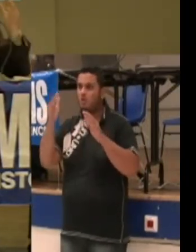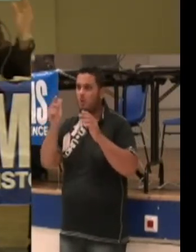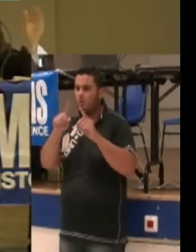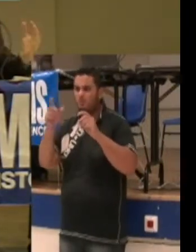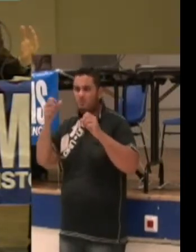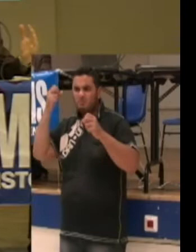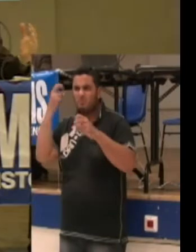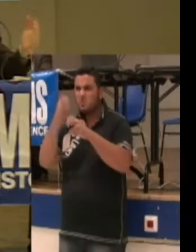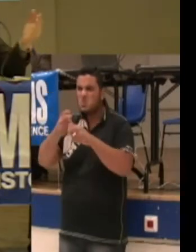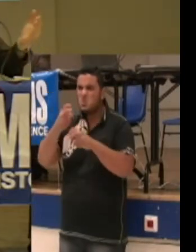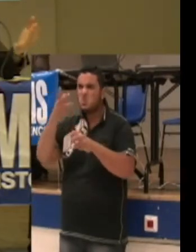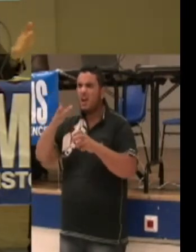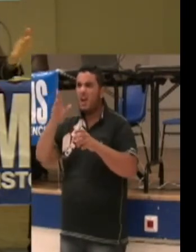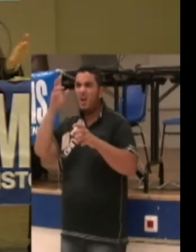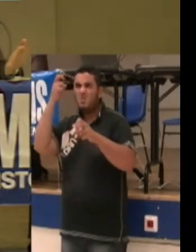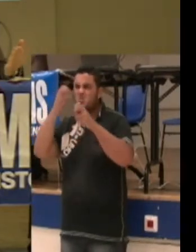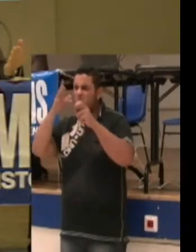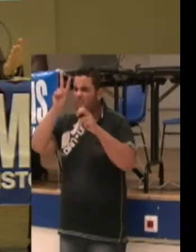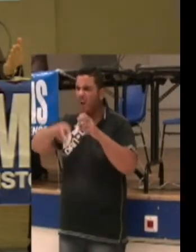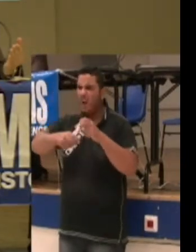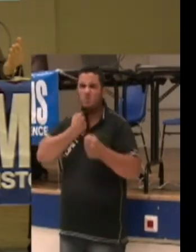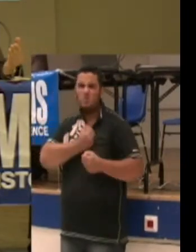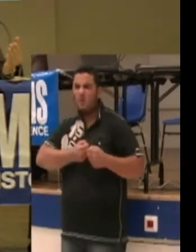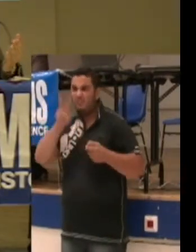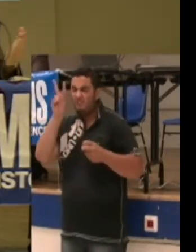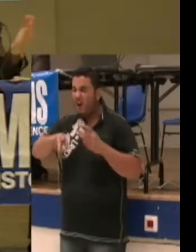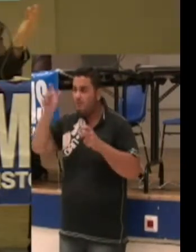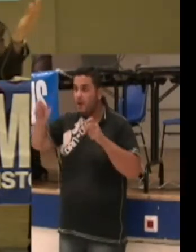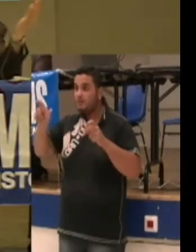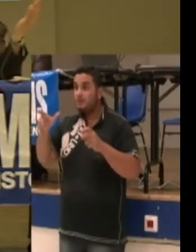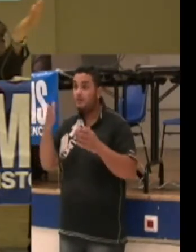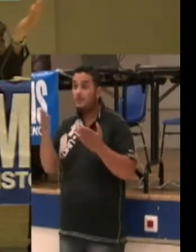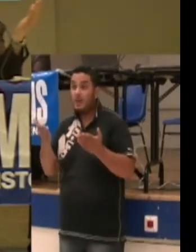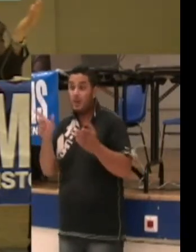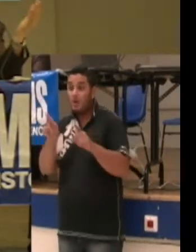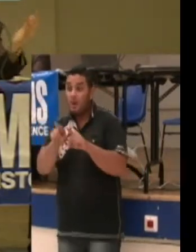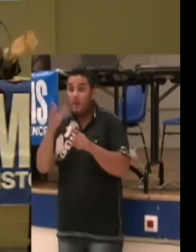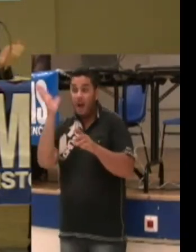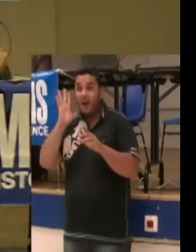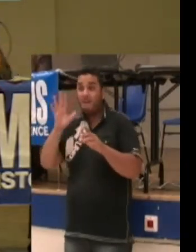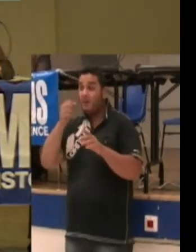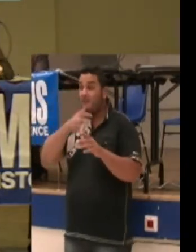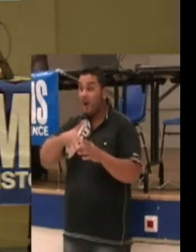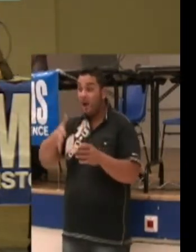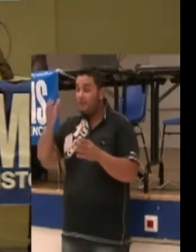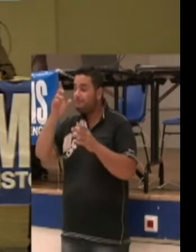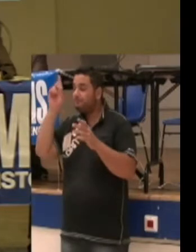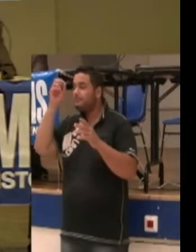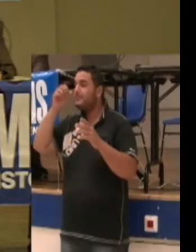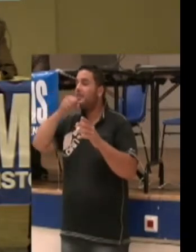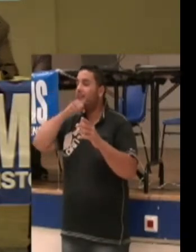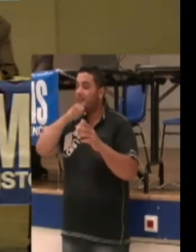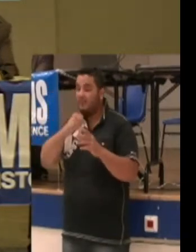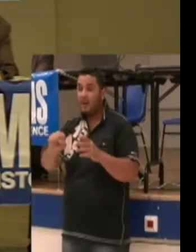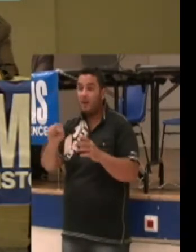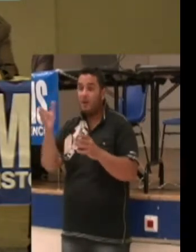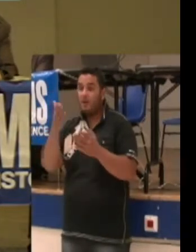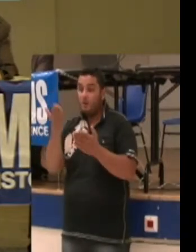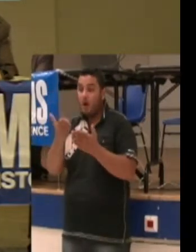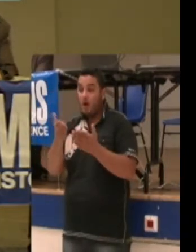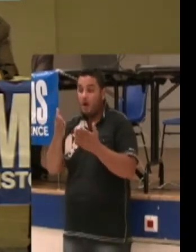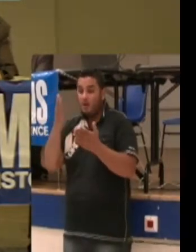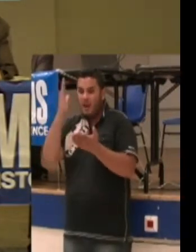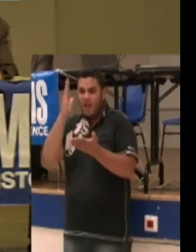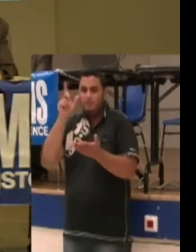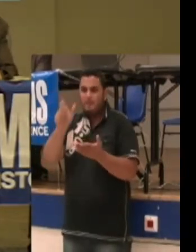Il a divisé les gens. Qu'est-ce qui se passe aujourd'hui ? On divise le monde musulman. Depuis l'événement de 1924,